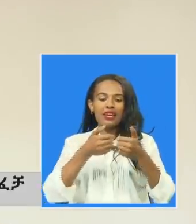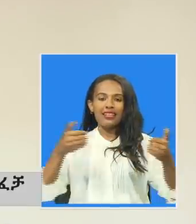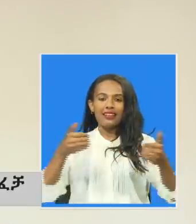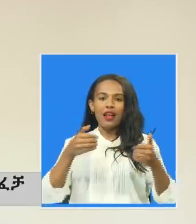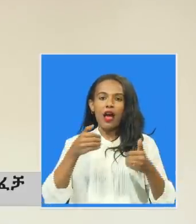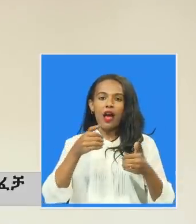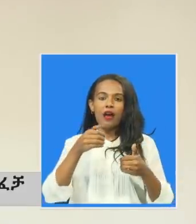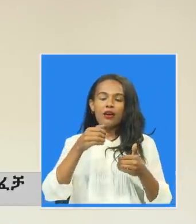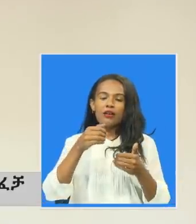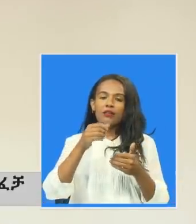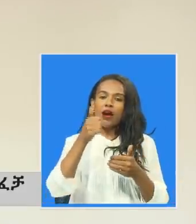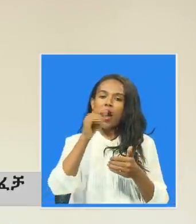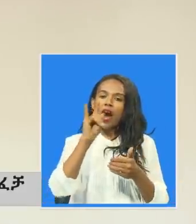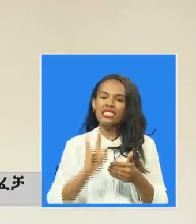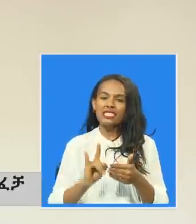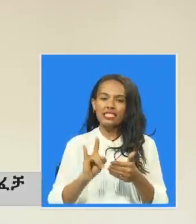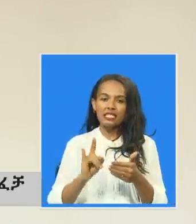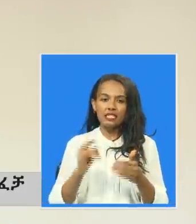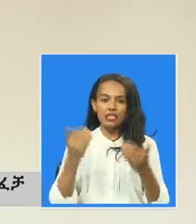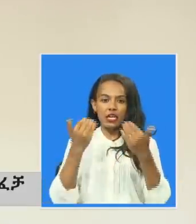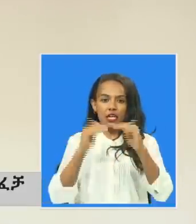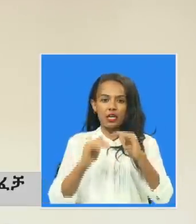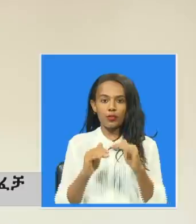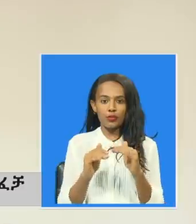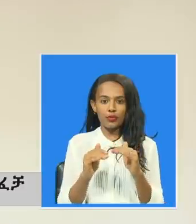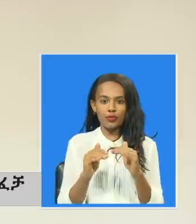አሃዝ እንዲገደብ ጥብቅ